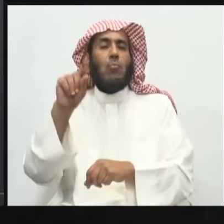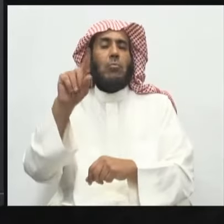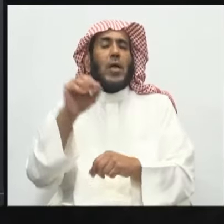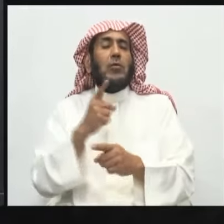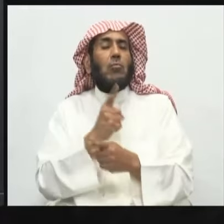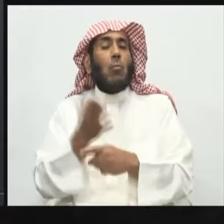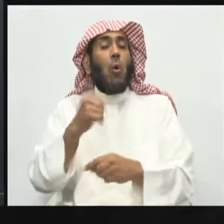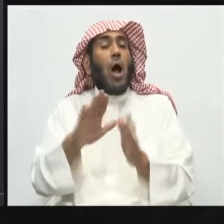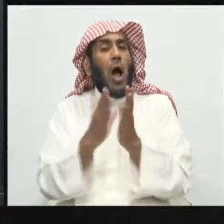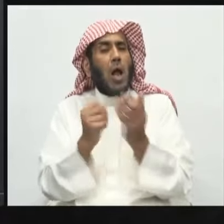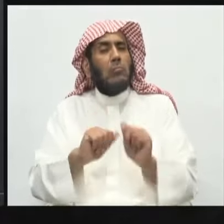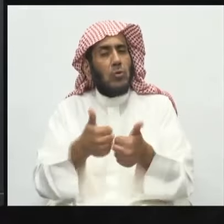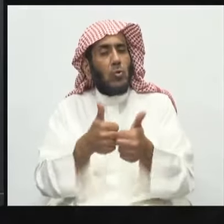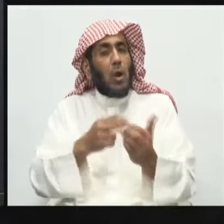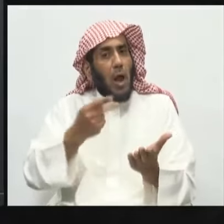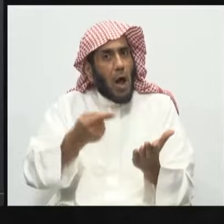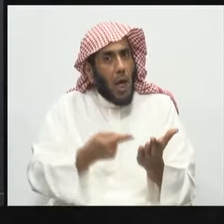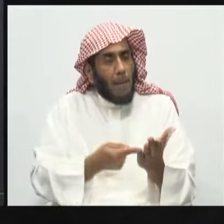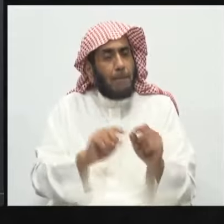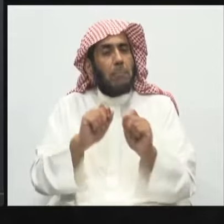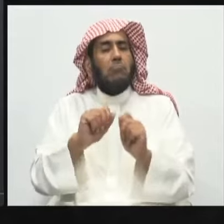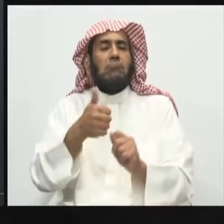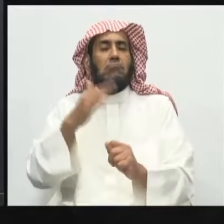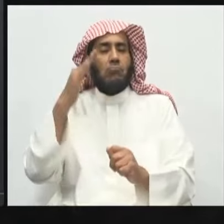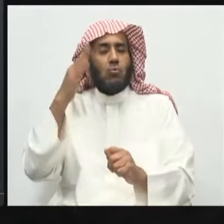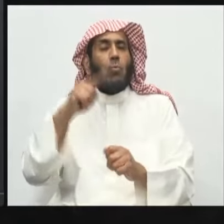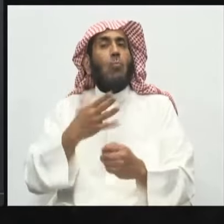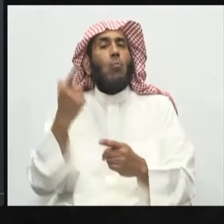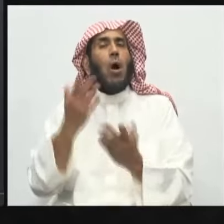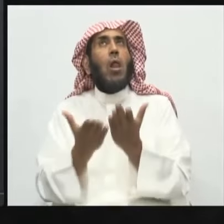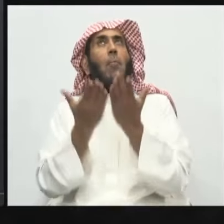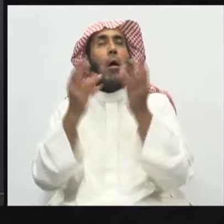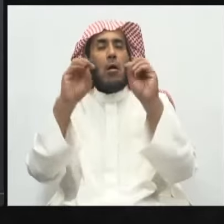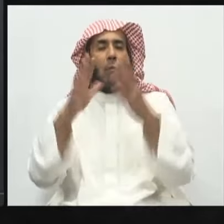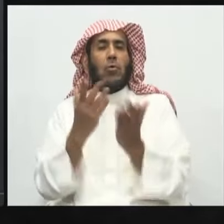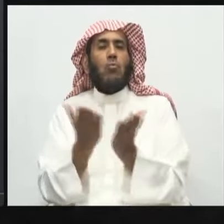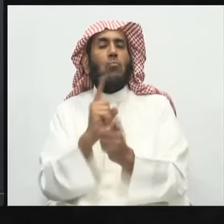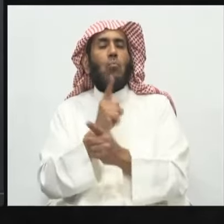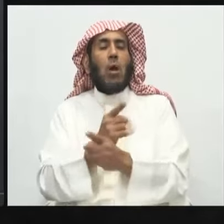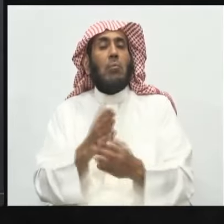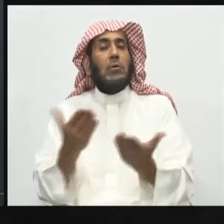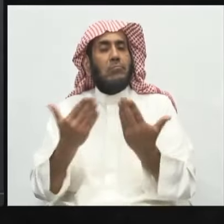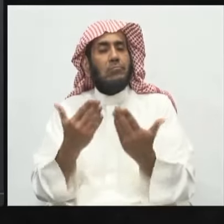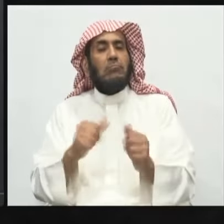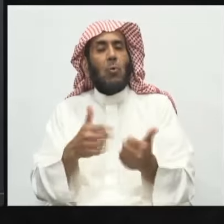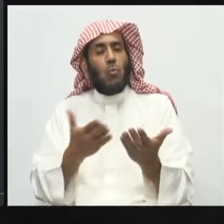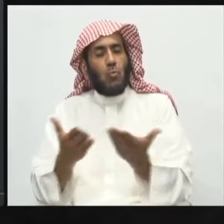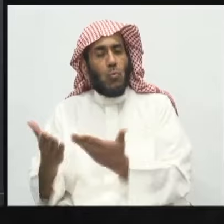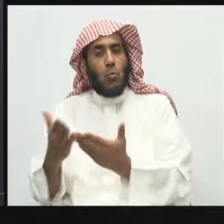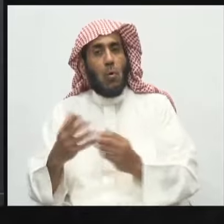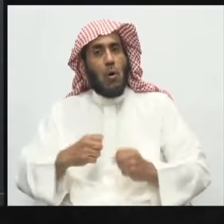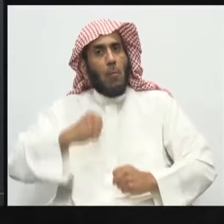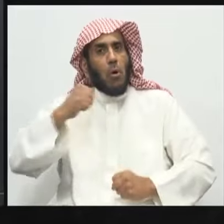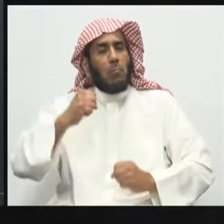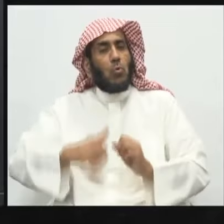وهل حضرتم ايضا الاقلام احسنتم بارك الله فيكم اذا كل همه